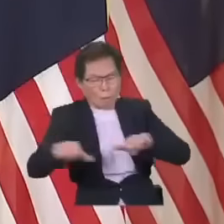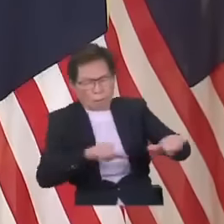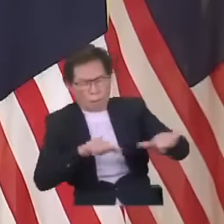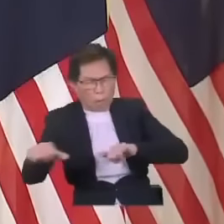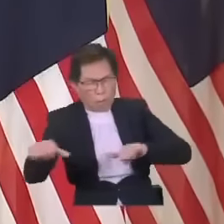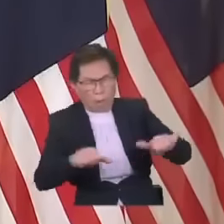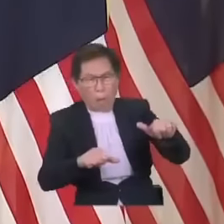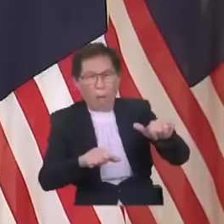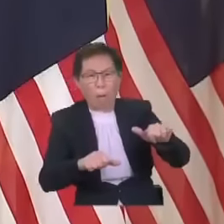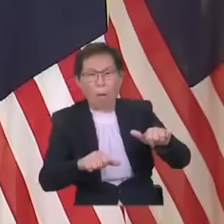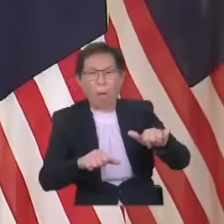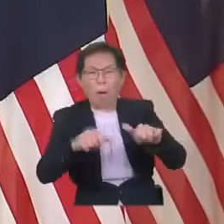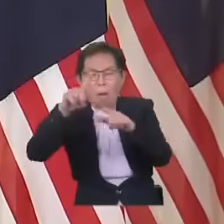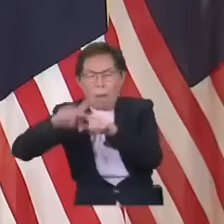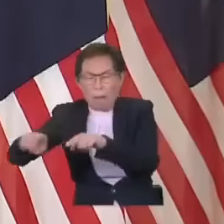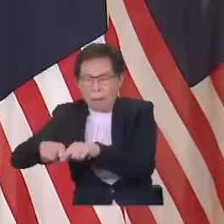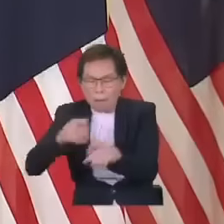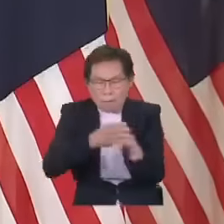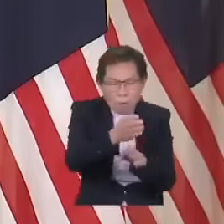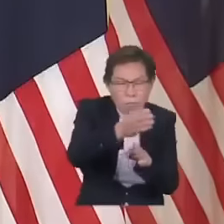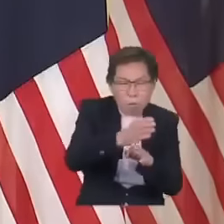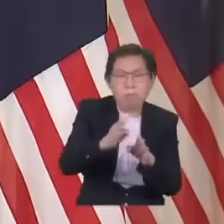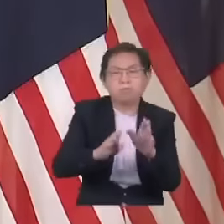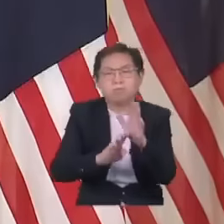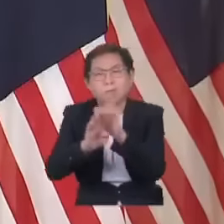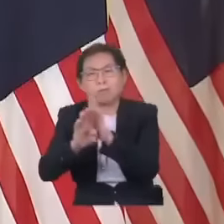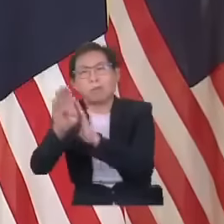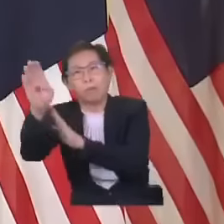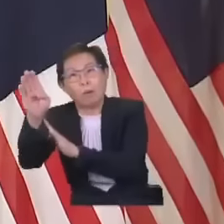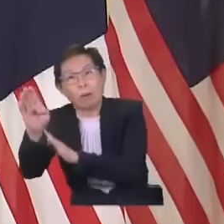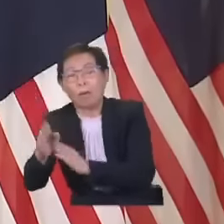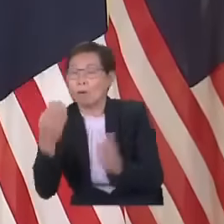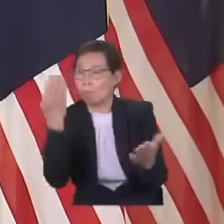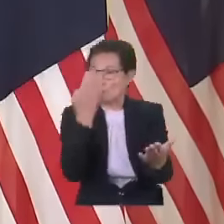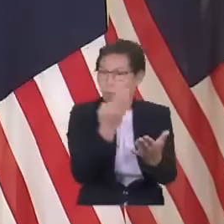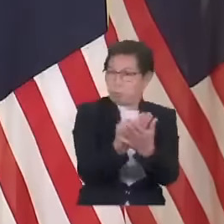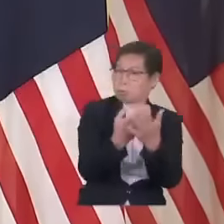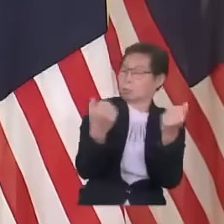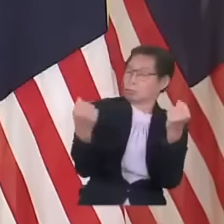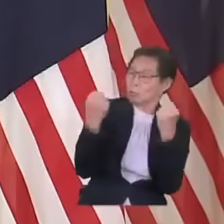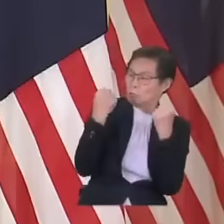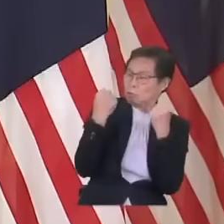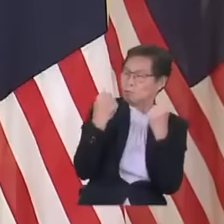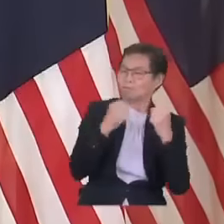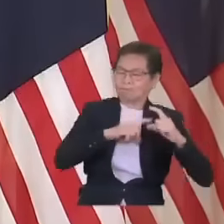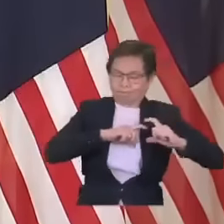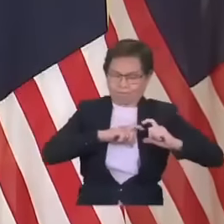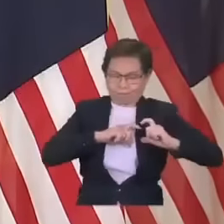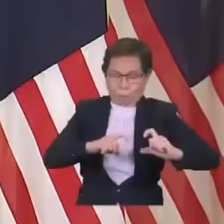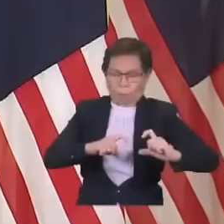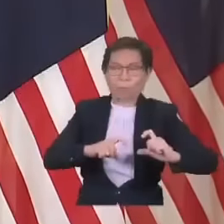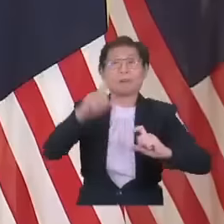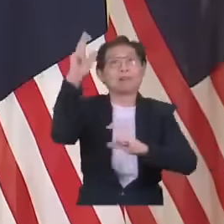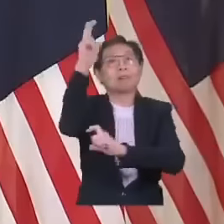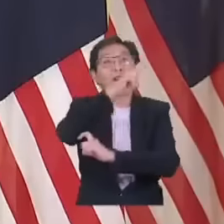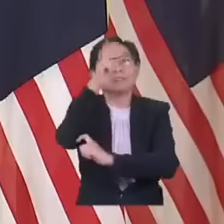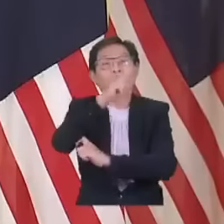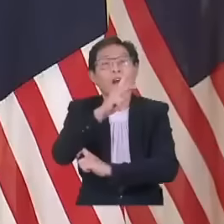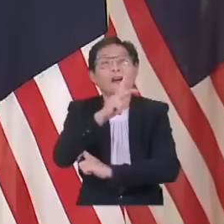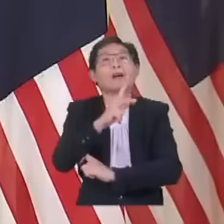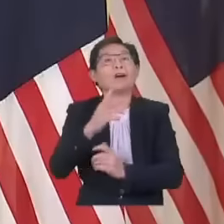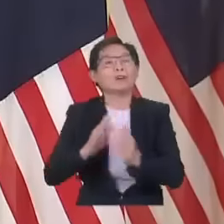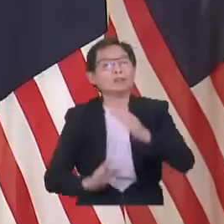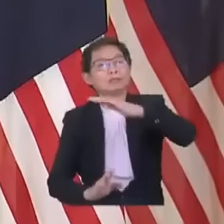kembali activity berbagai sektor ia bukti Kukuh komitmen kerajaan dalam usaha